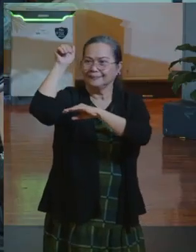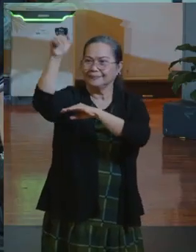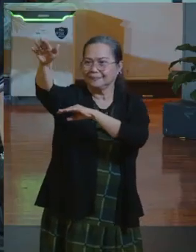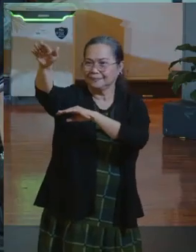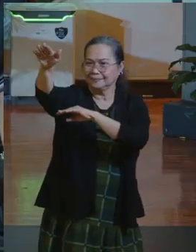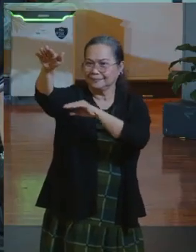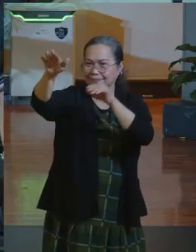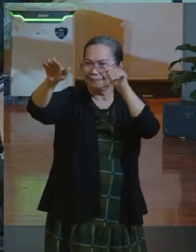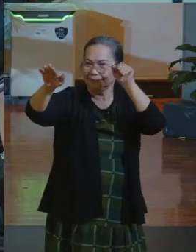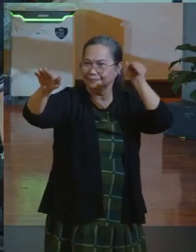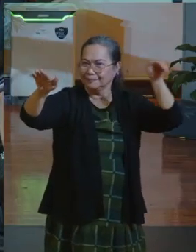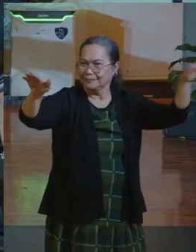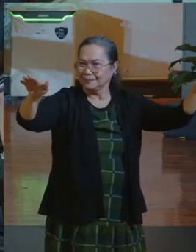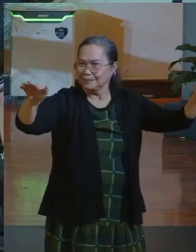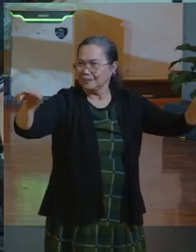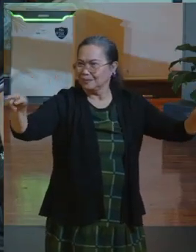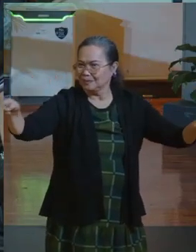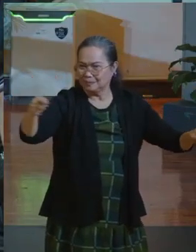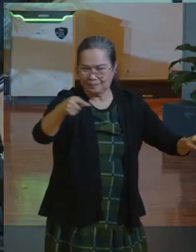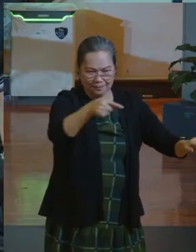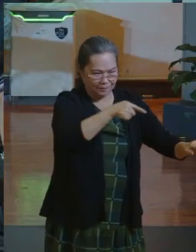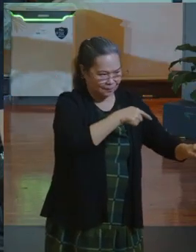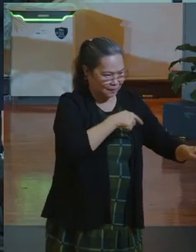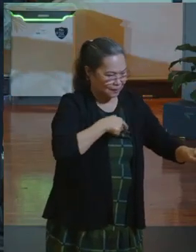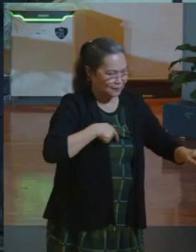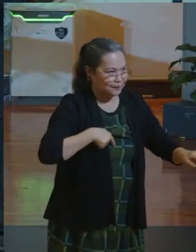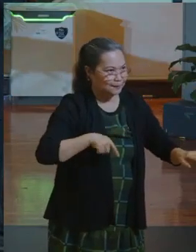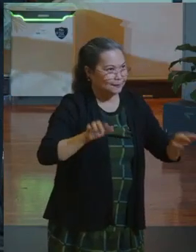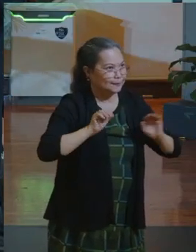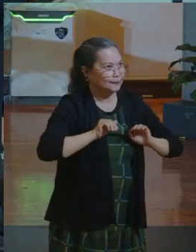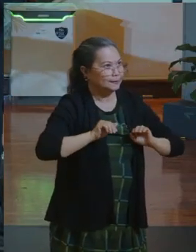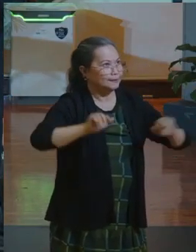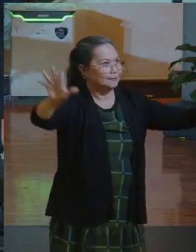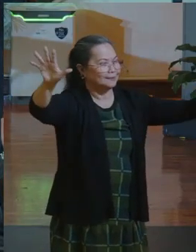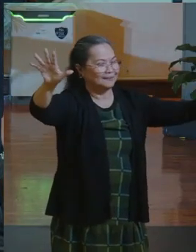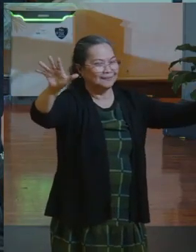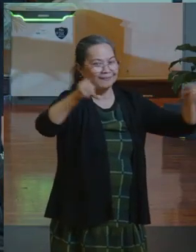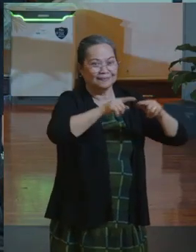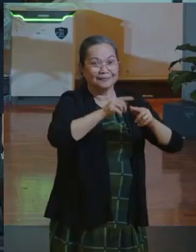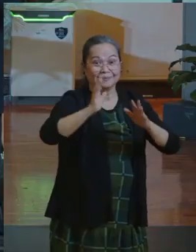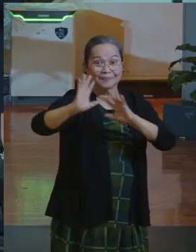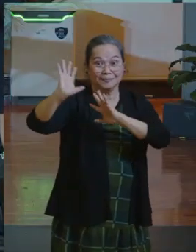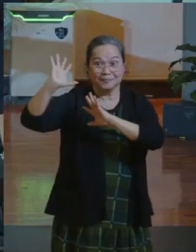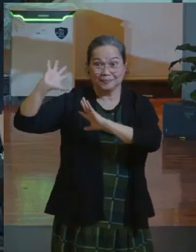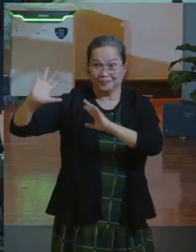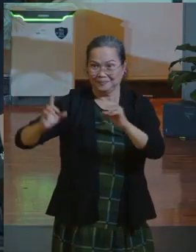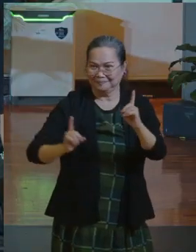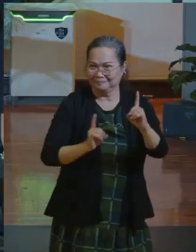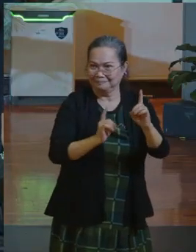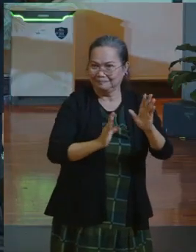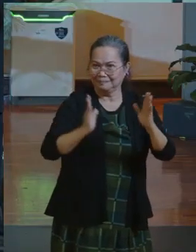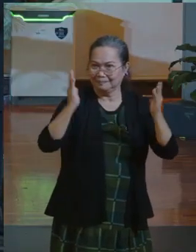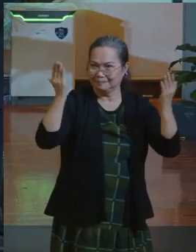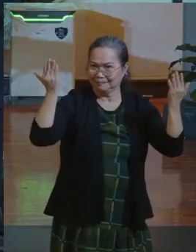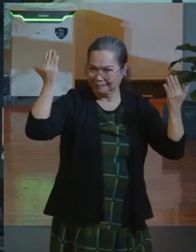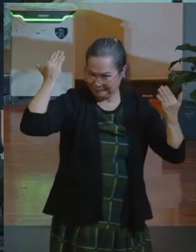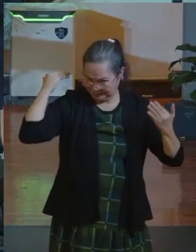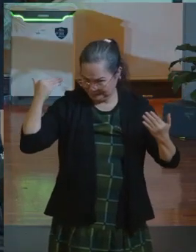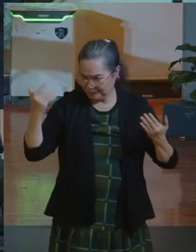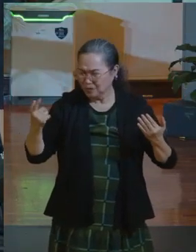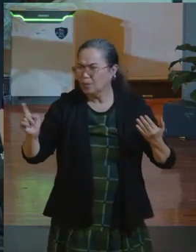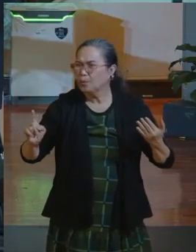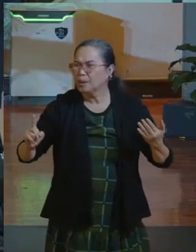Tayo po ay sinusugo pa rin ng Diyos katulad ng mga unang alagad sa panahon natin Ano kailangan natin